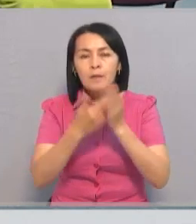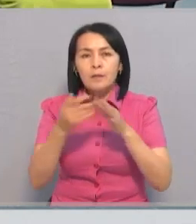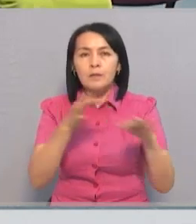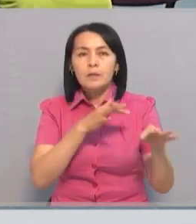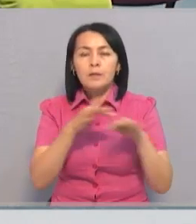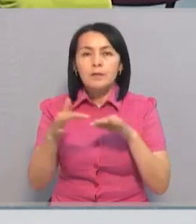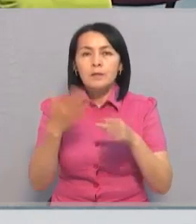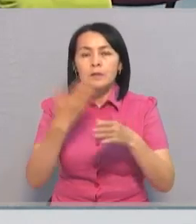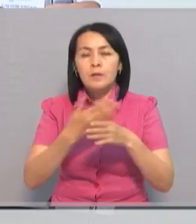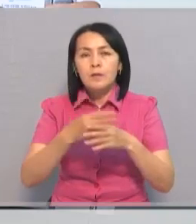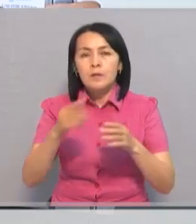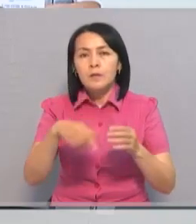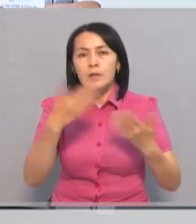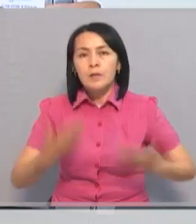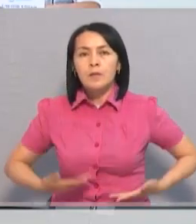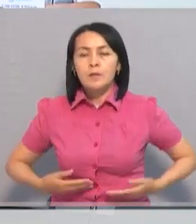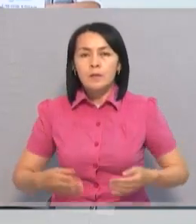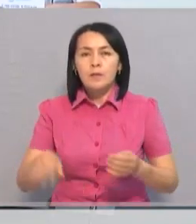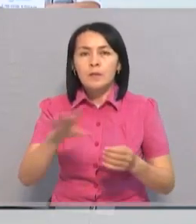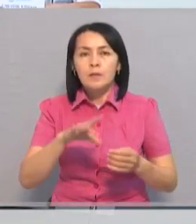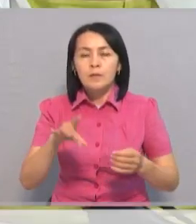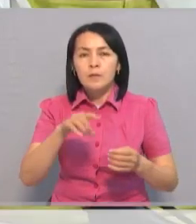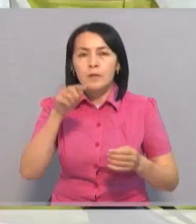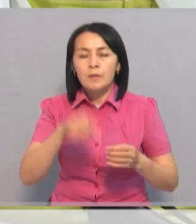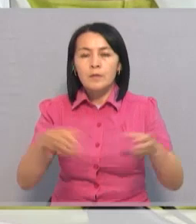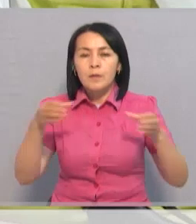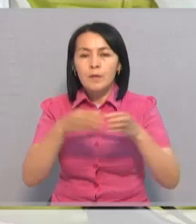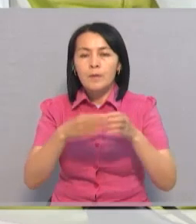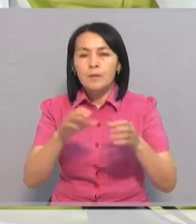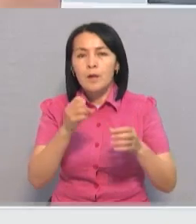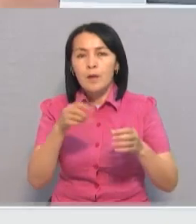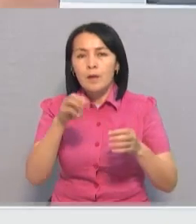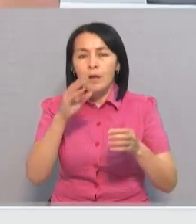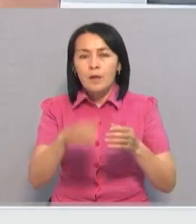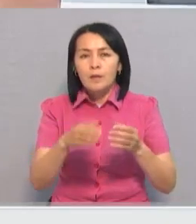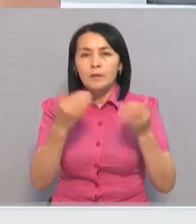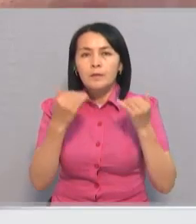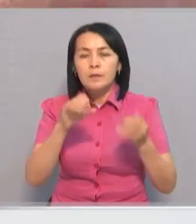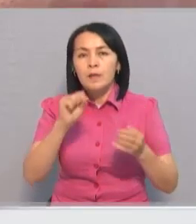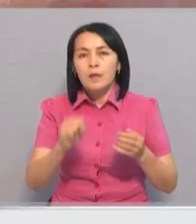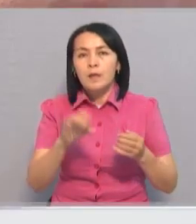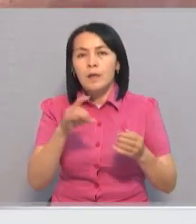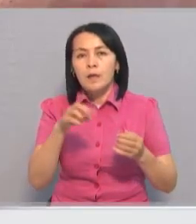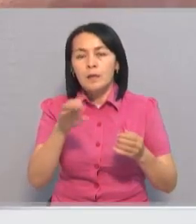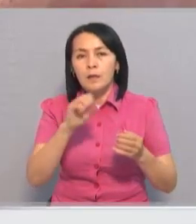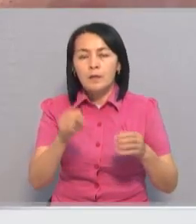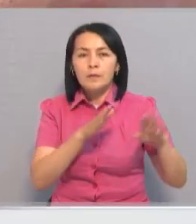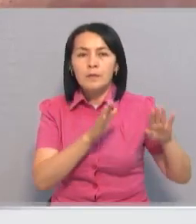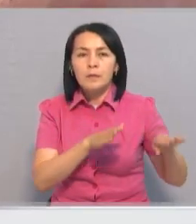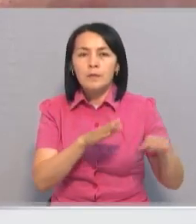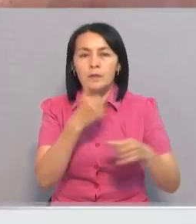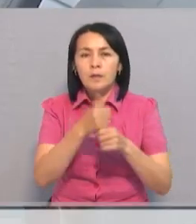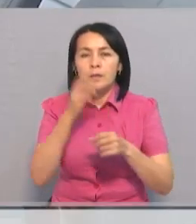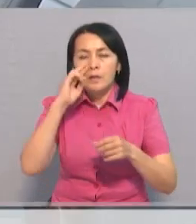мероприятия проконсультировали жители, консультанты республиканской общественной приемной партии «Аманат» Ардан Аралбай и заместитель исполнительного